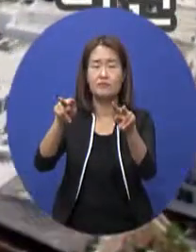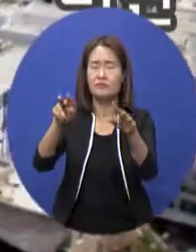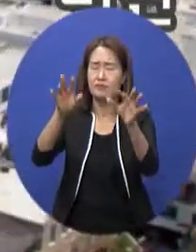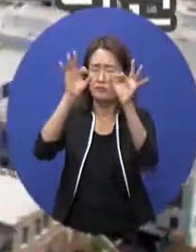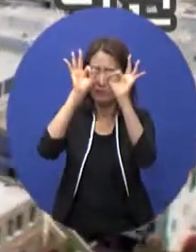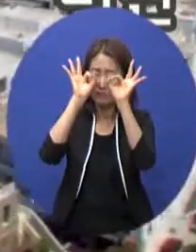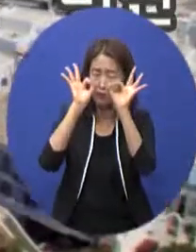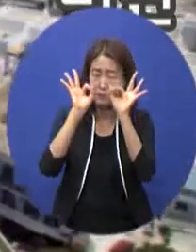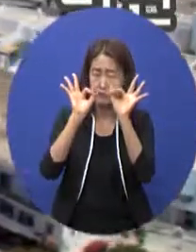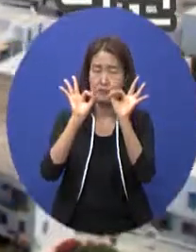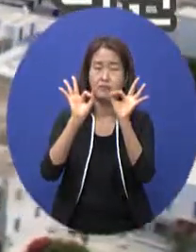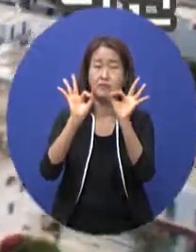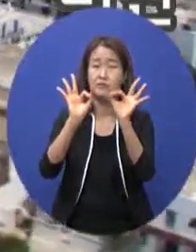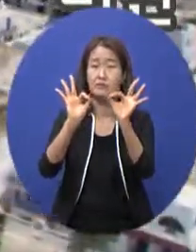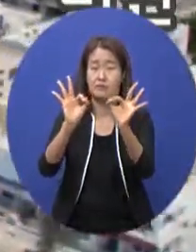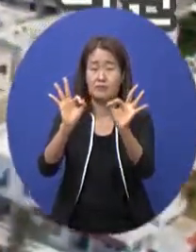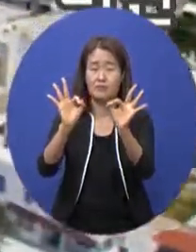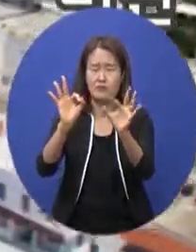바라